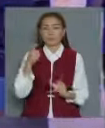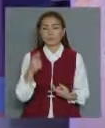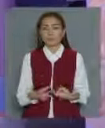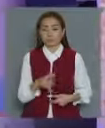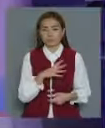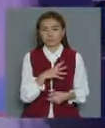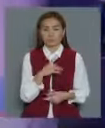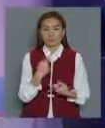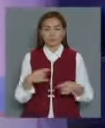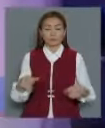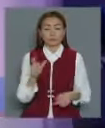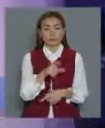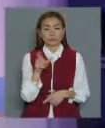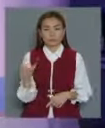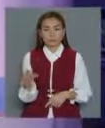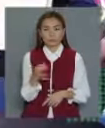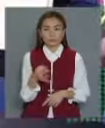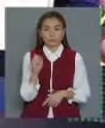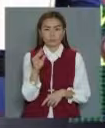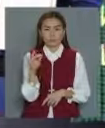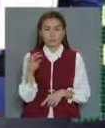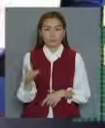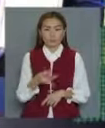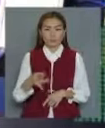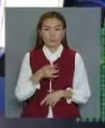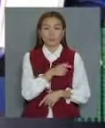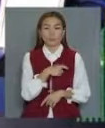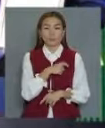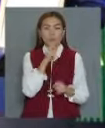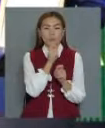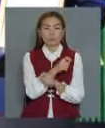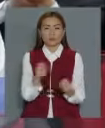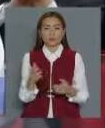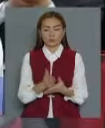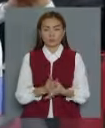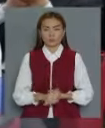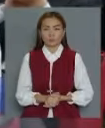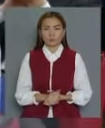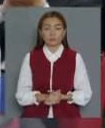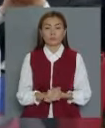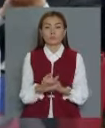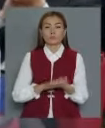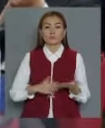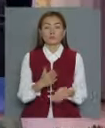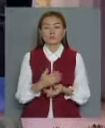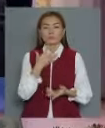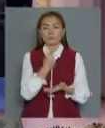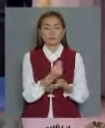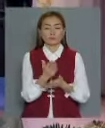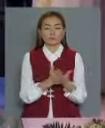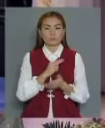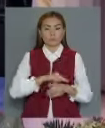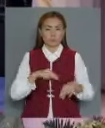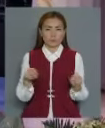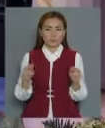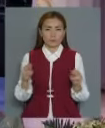қосып жүрген бірқатар шаруагер облыс әкімінің аудандық мәслихаттың алғыс хатымен марапатталды. Сонымен қатар өз қызметтеріне адалдық